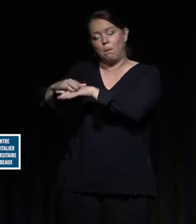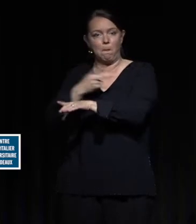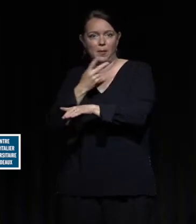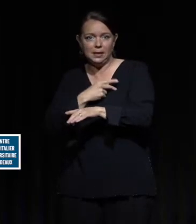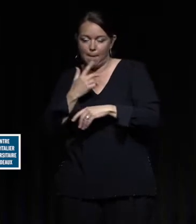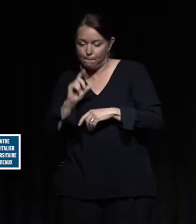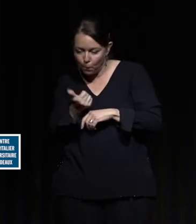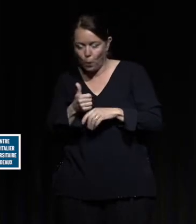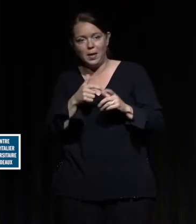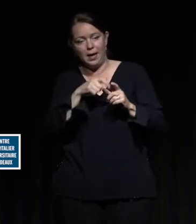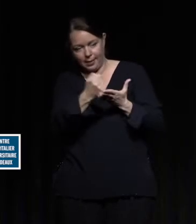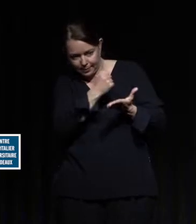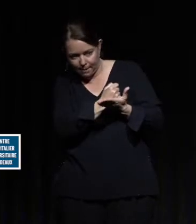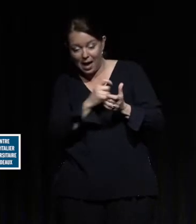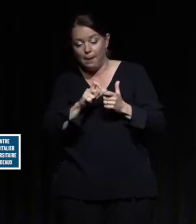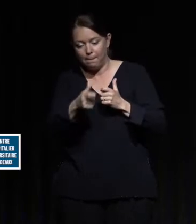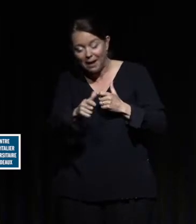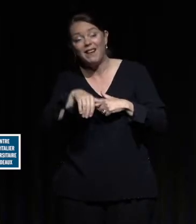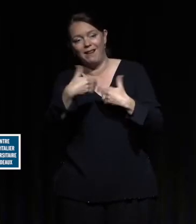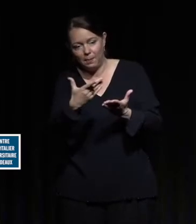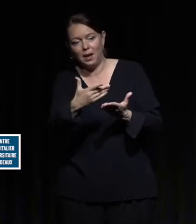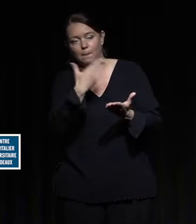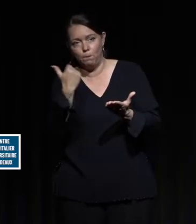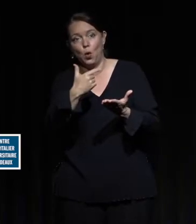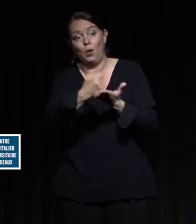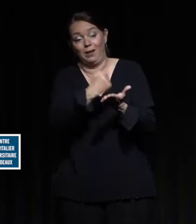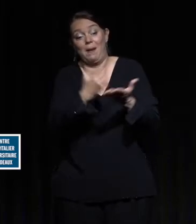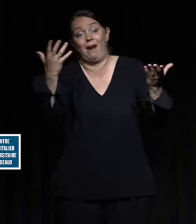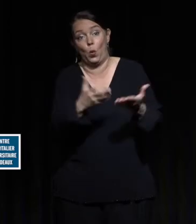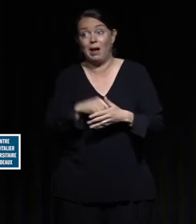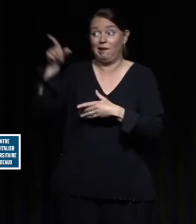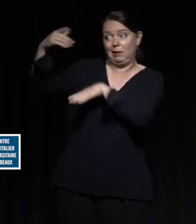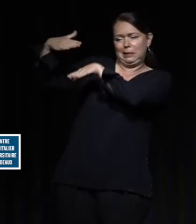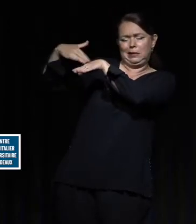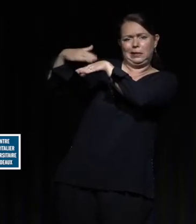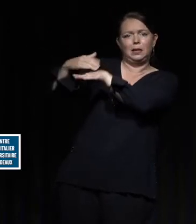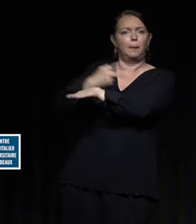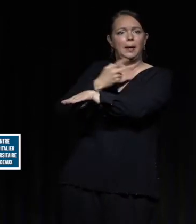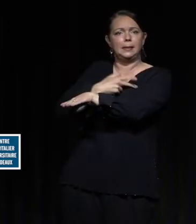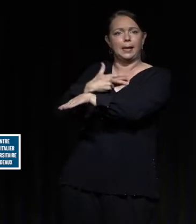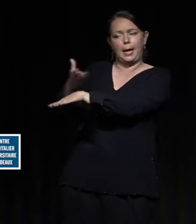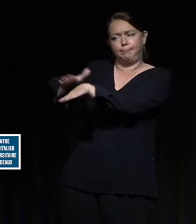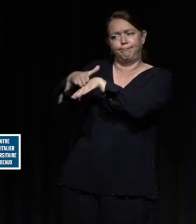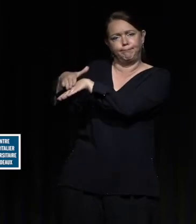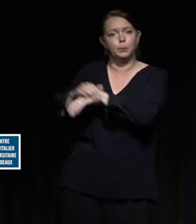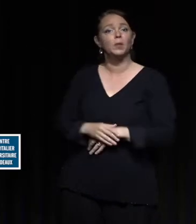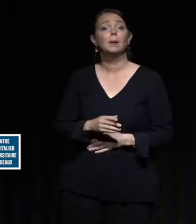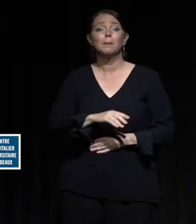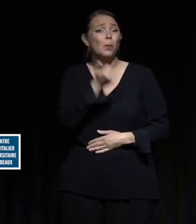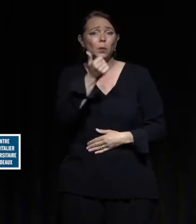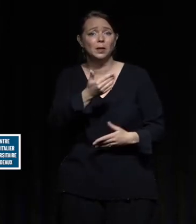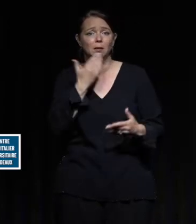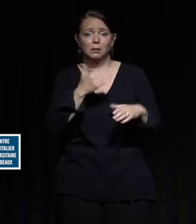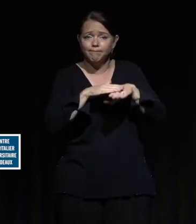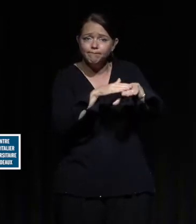première intention, quels sont les examens de deuxième intention. Un des challenges, c'est pas trop de savoir qu'est-ce qu'on fait comme examen, c'est d'arriver au niveau